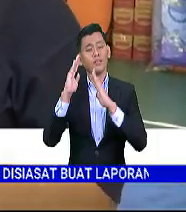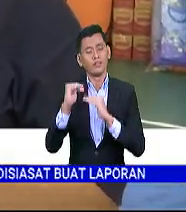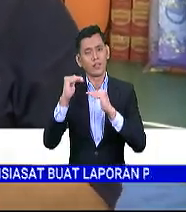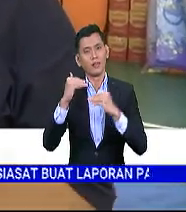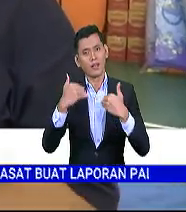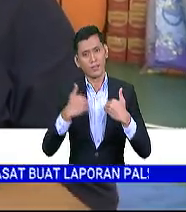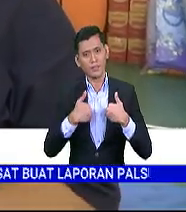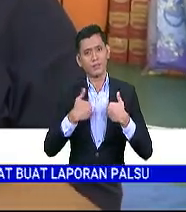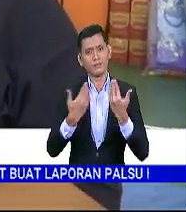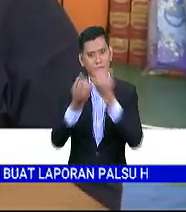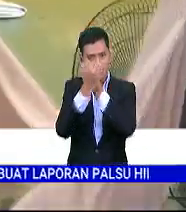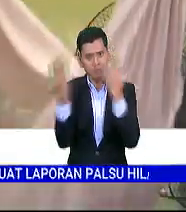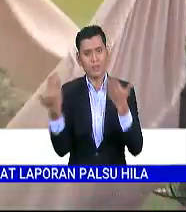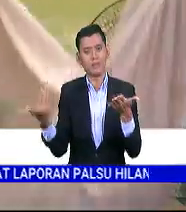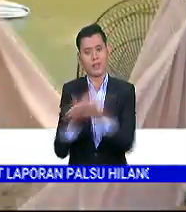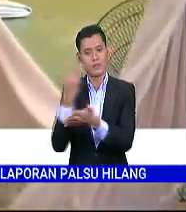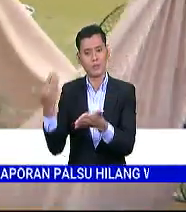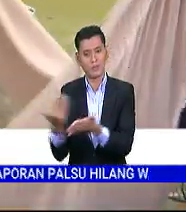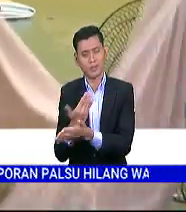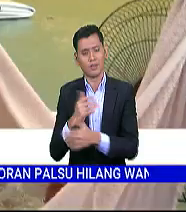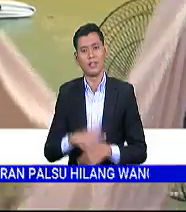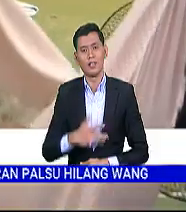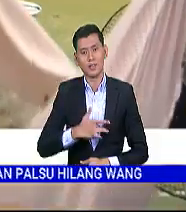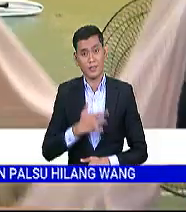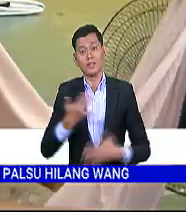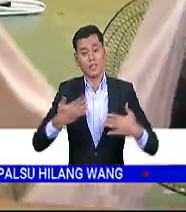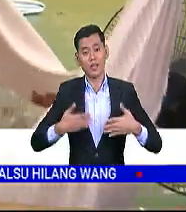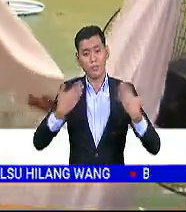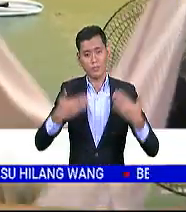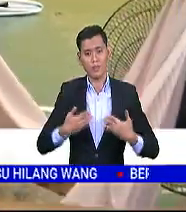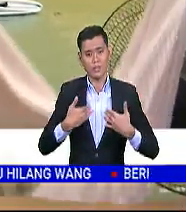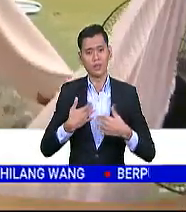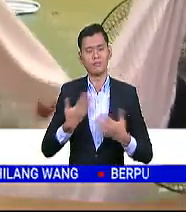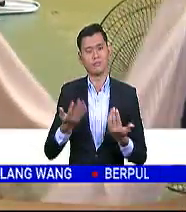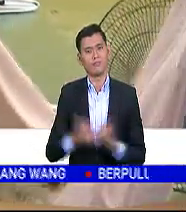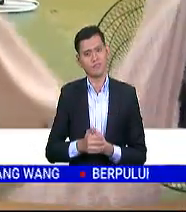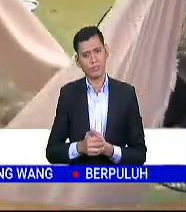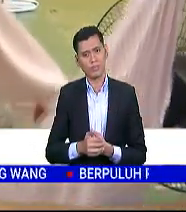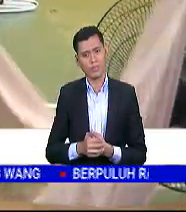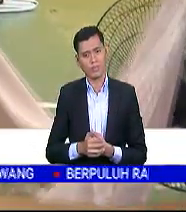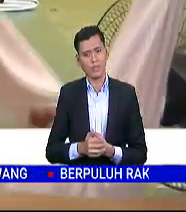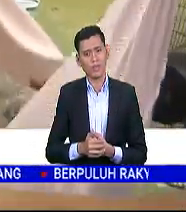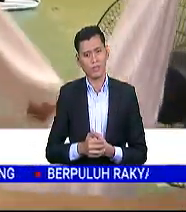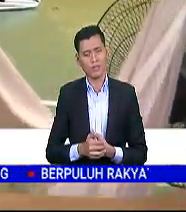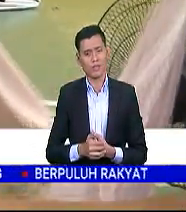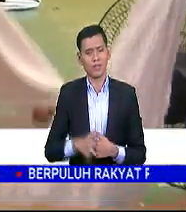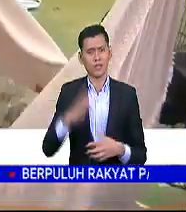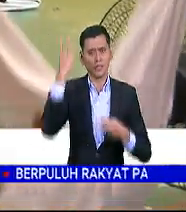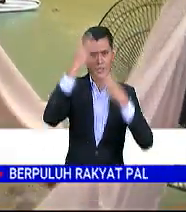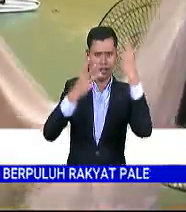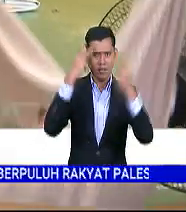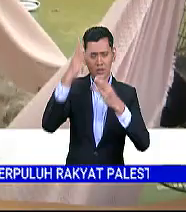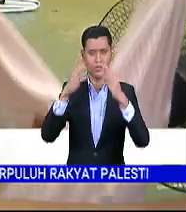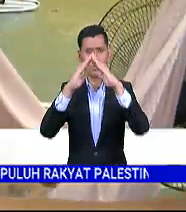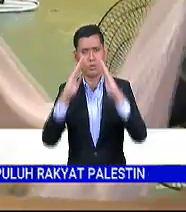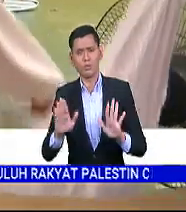ada perkembangan terbaru je lah. Ada efek sikit lah. Daripada dekat situ pun si tentu tidur, bingung dekat rumah haji barang